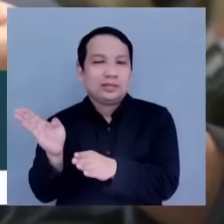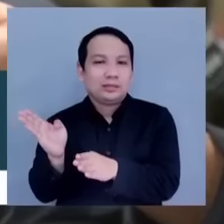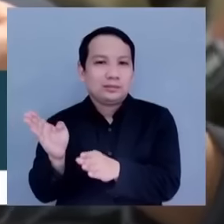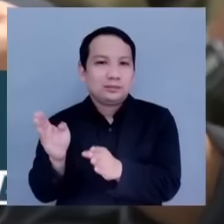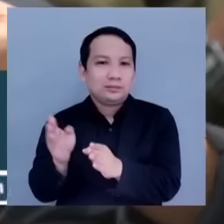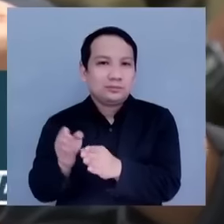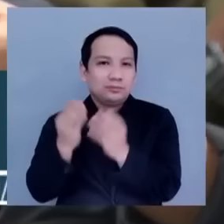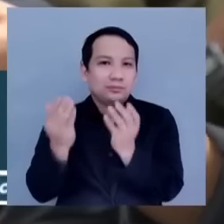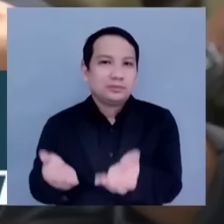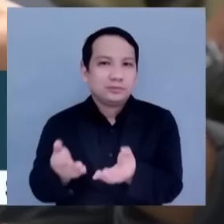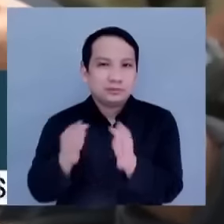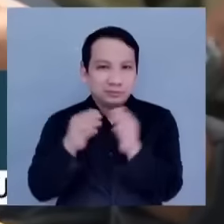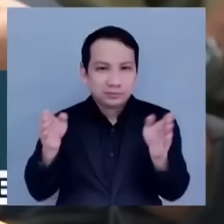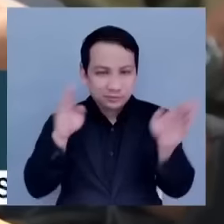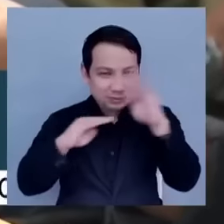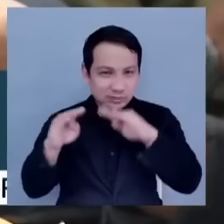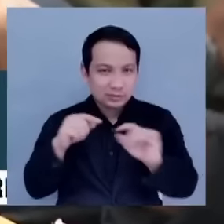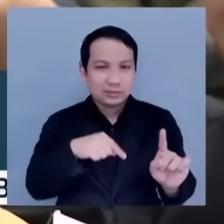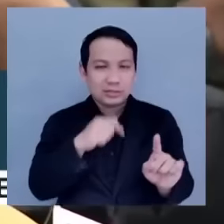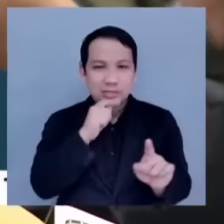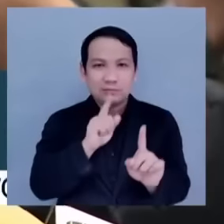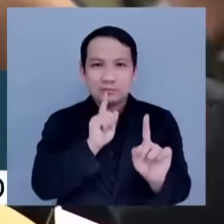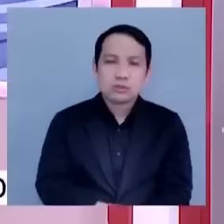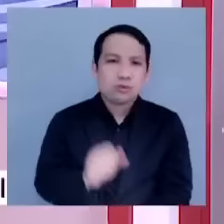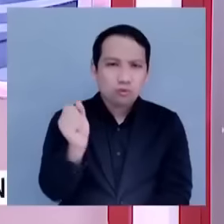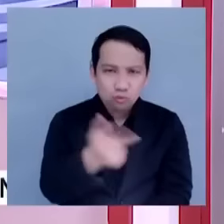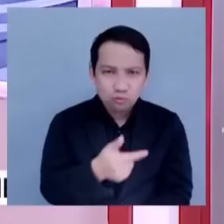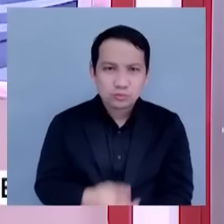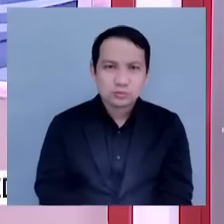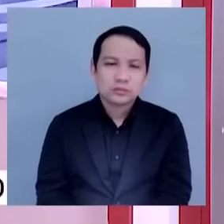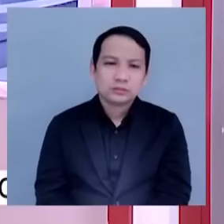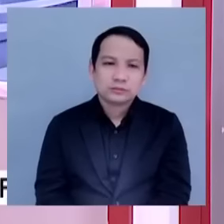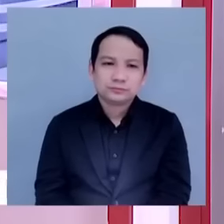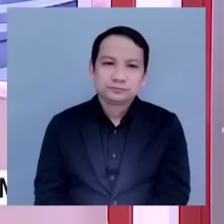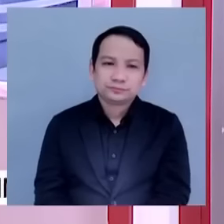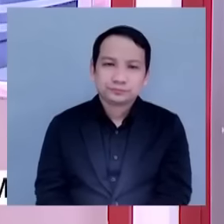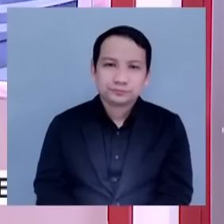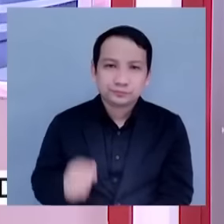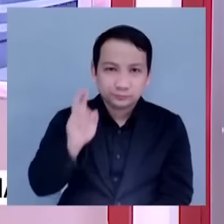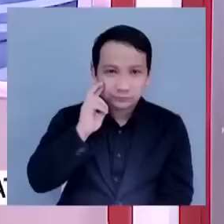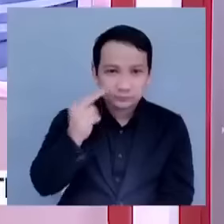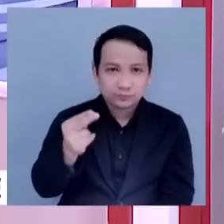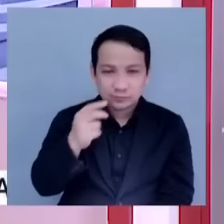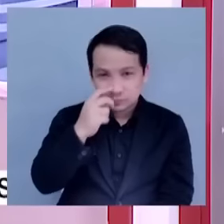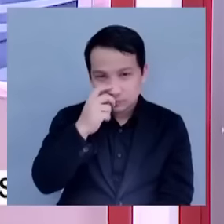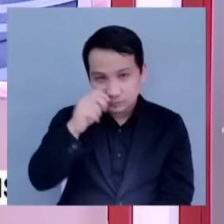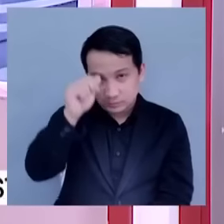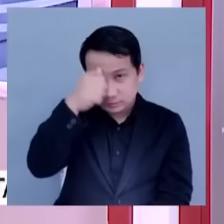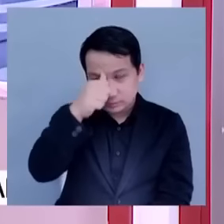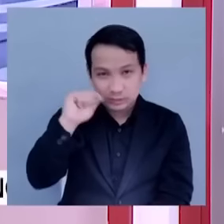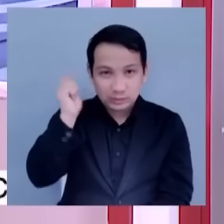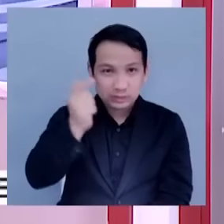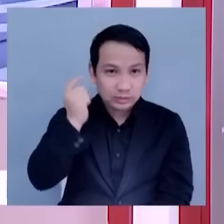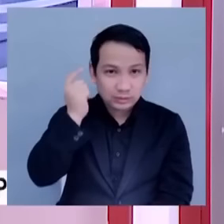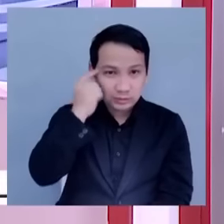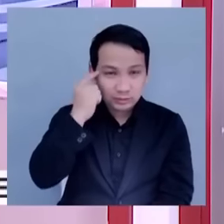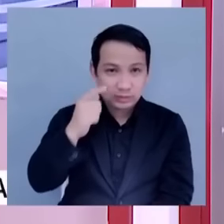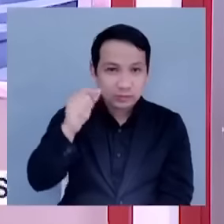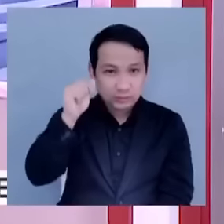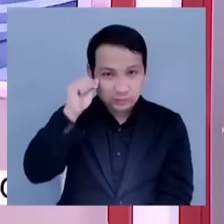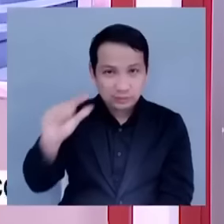magiging problema niya kung hindi siya magsabi ng totoo. Senator Rizzo Ontiveros, meanwhile, reminds government officials Goh is a